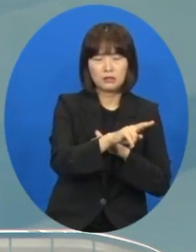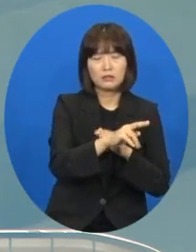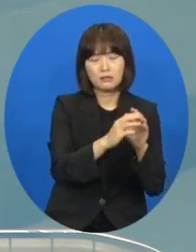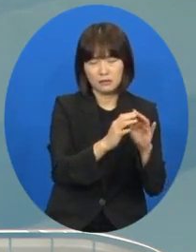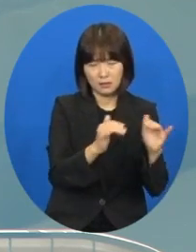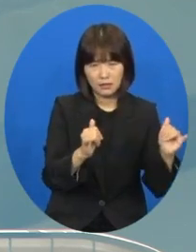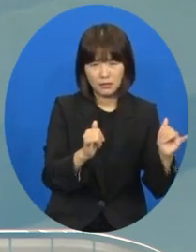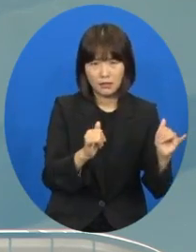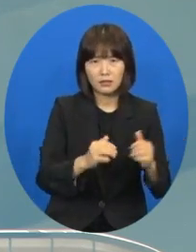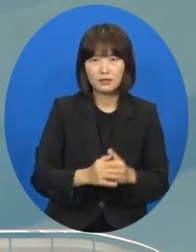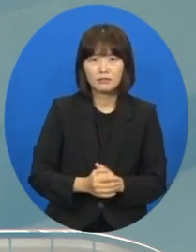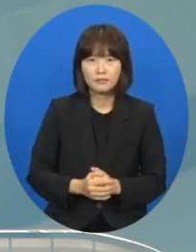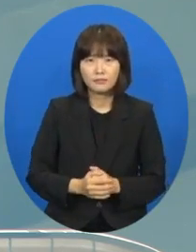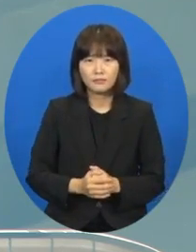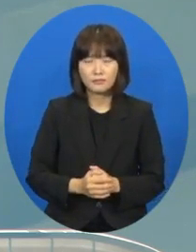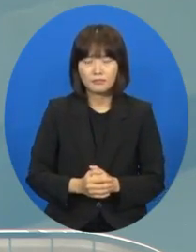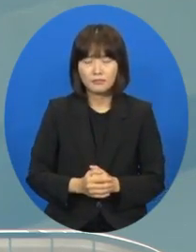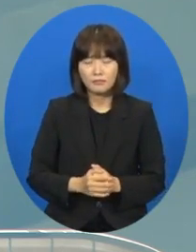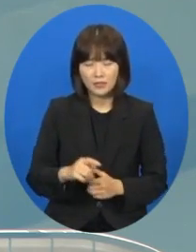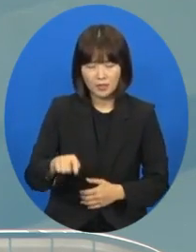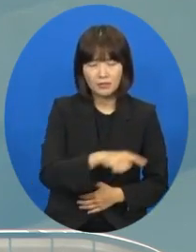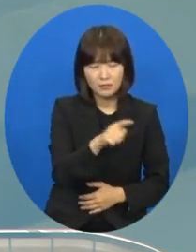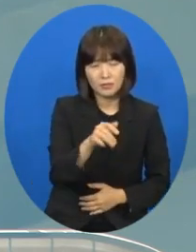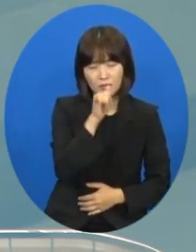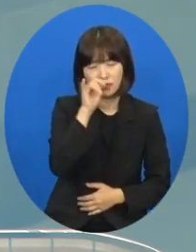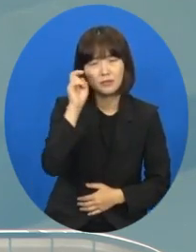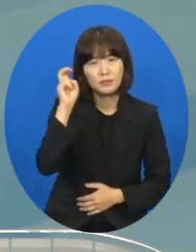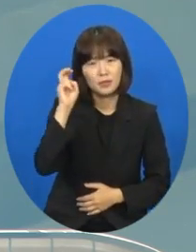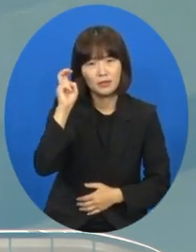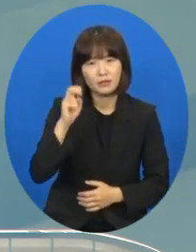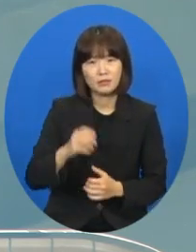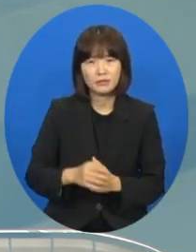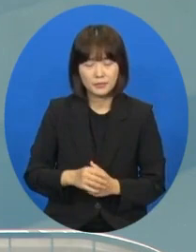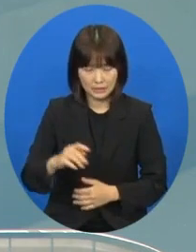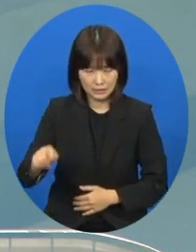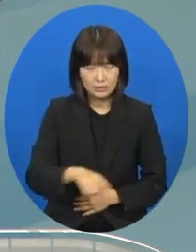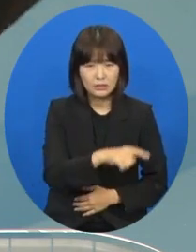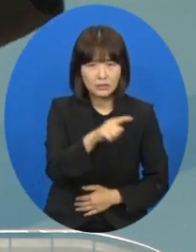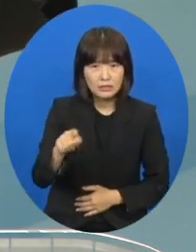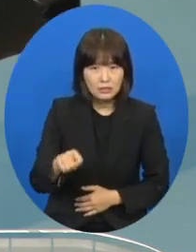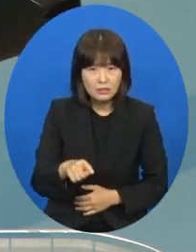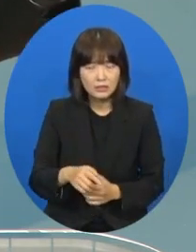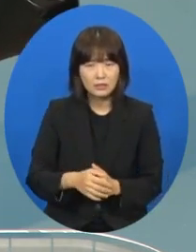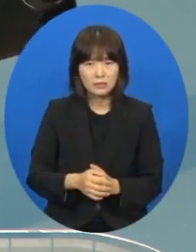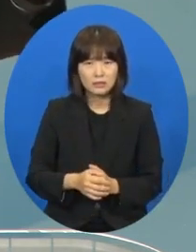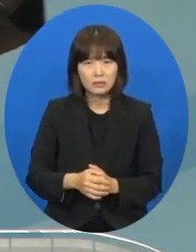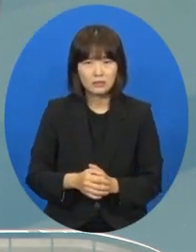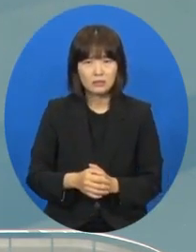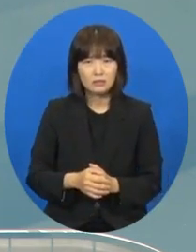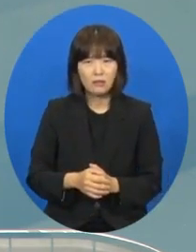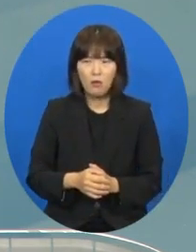사람, 그런 사람들도 있었을 거예요. 그들이 베드로도 그랬대.